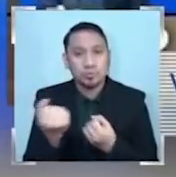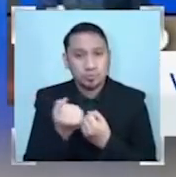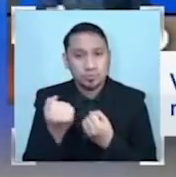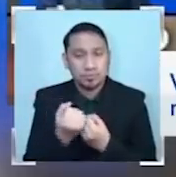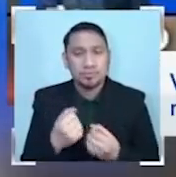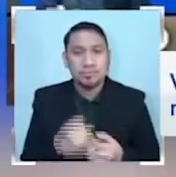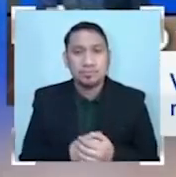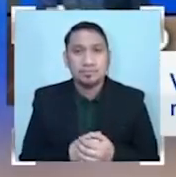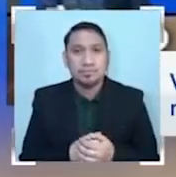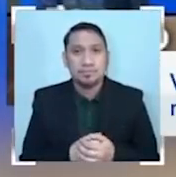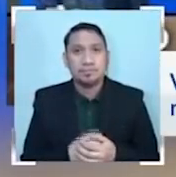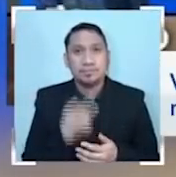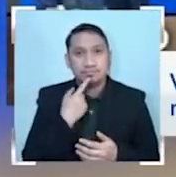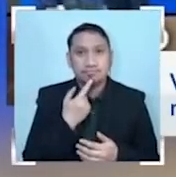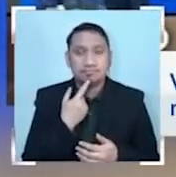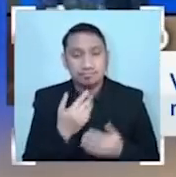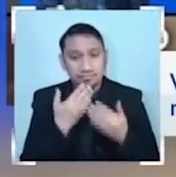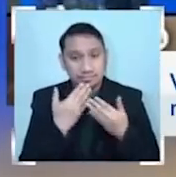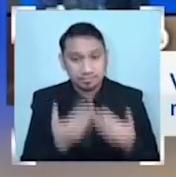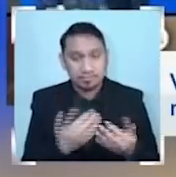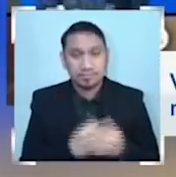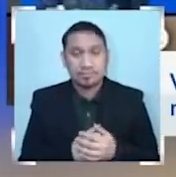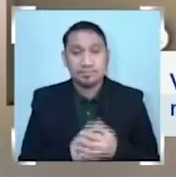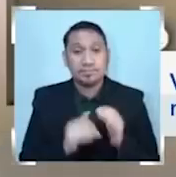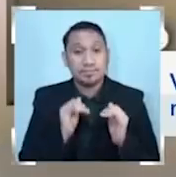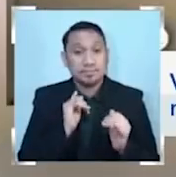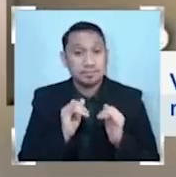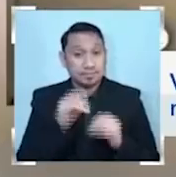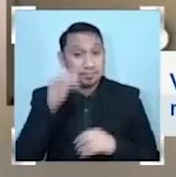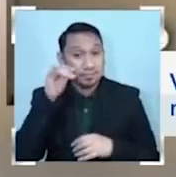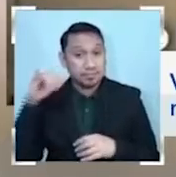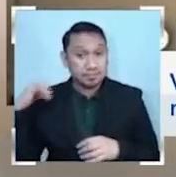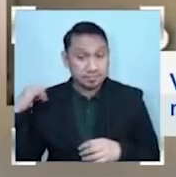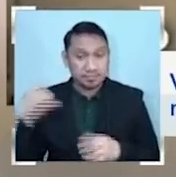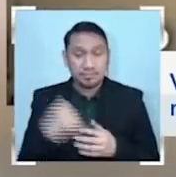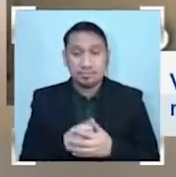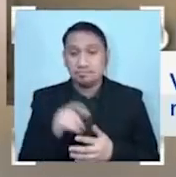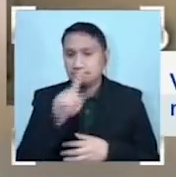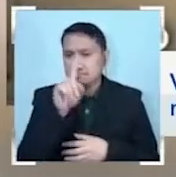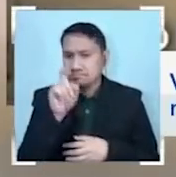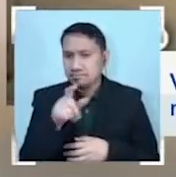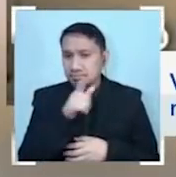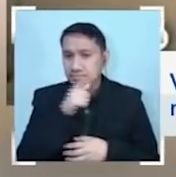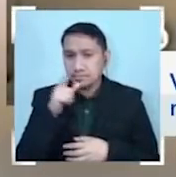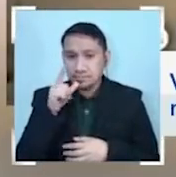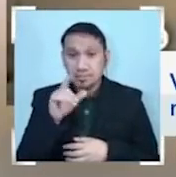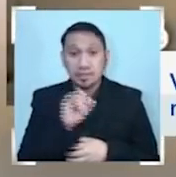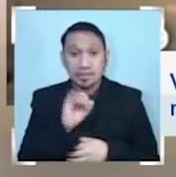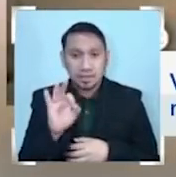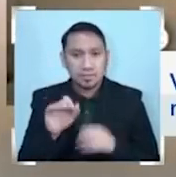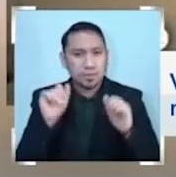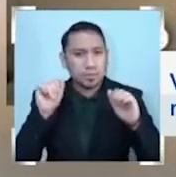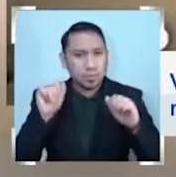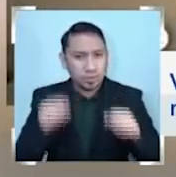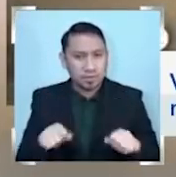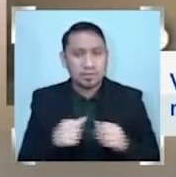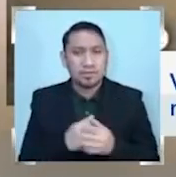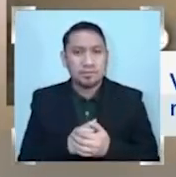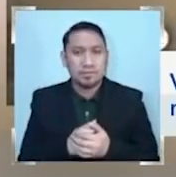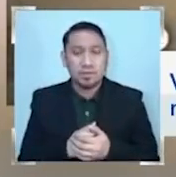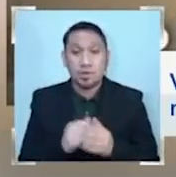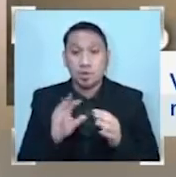Maraming salamat. Sa panayam ng DZRH kahapon, tinanong si Robredo kung posible ba ang unity